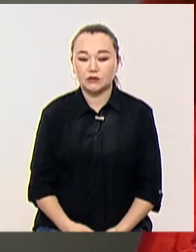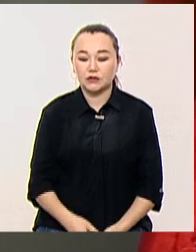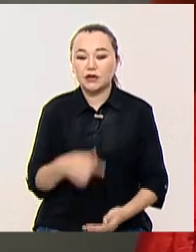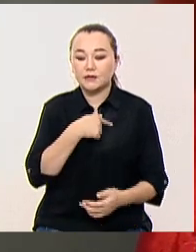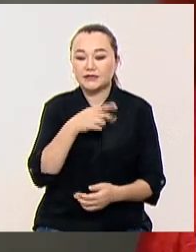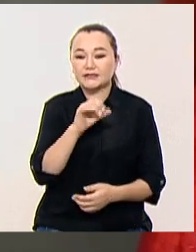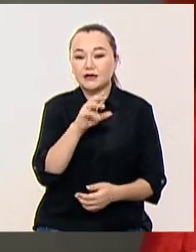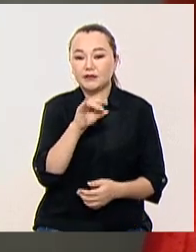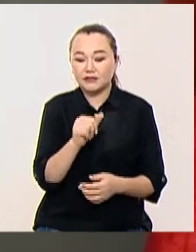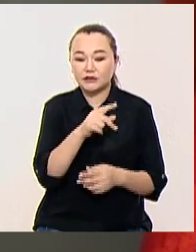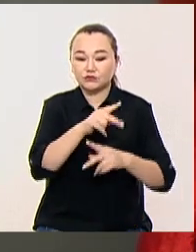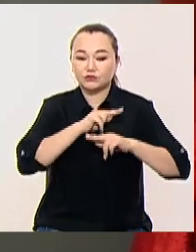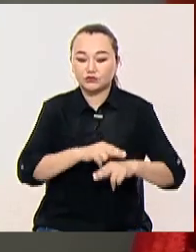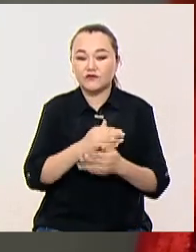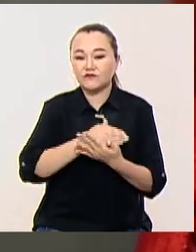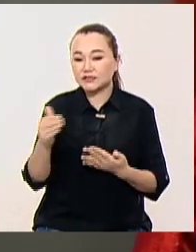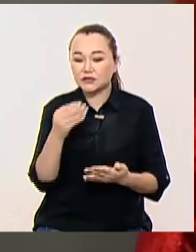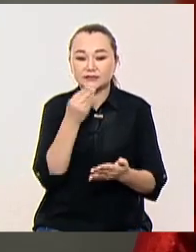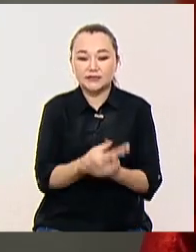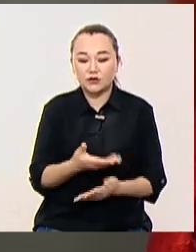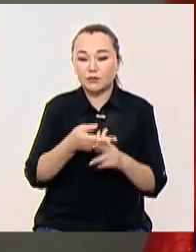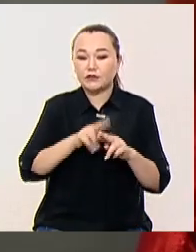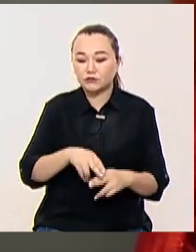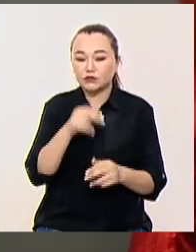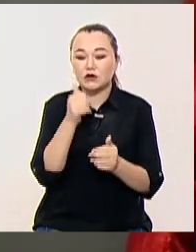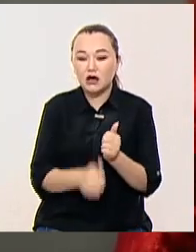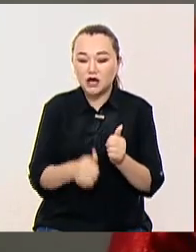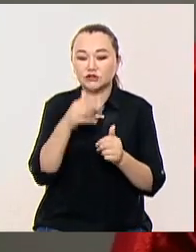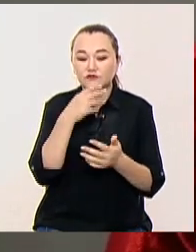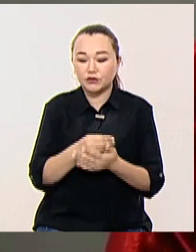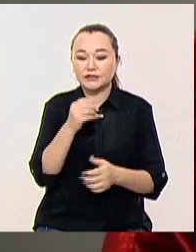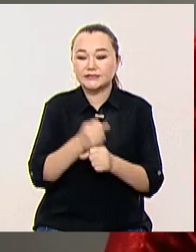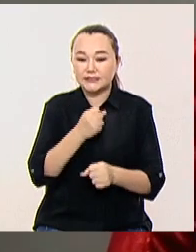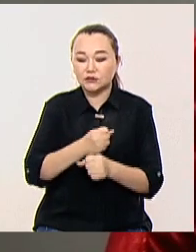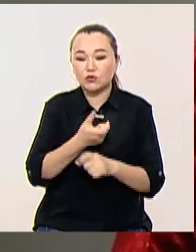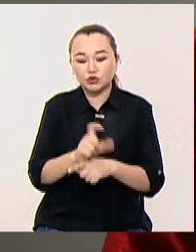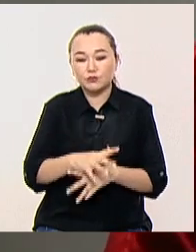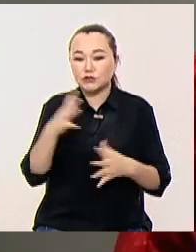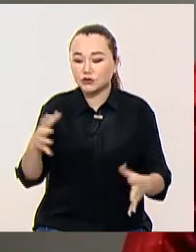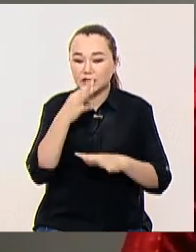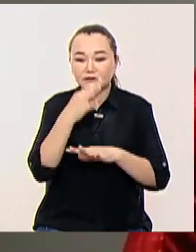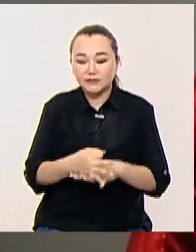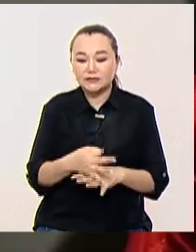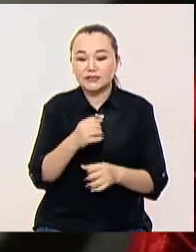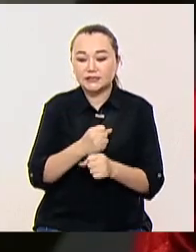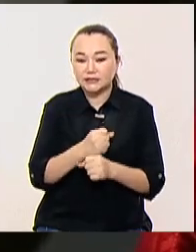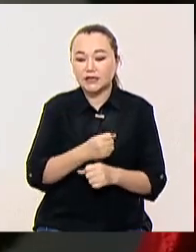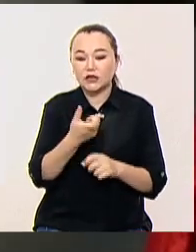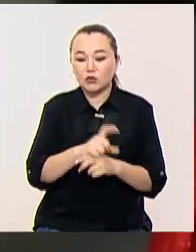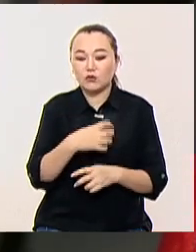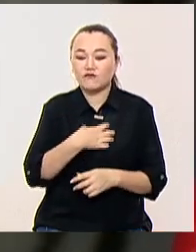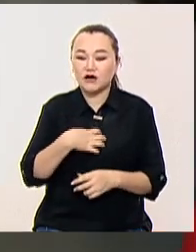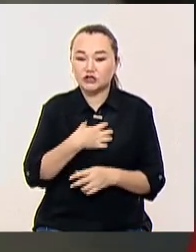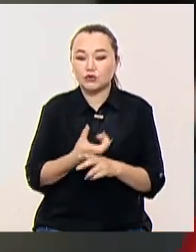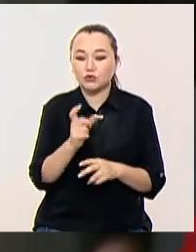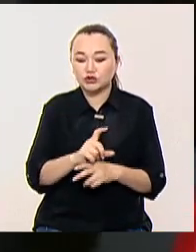Мен Сабинаның еңбегін жоғары бағалаймын, өйткені ол әрбір жасаған туындысына аса жауапкершілікпен қарайды. Бұл өте